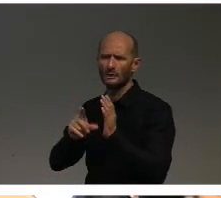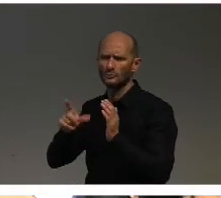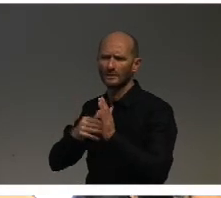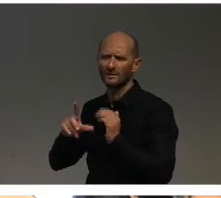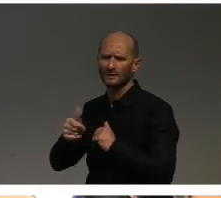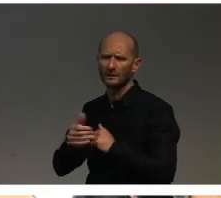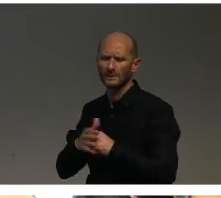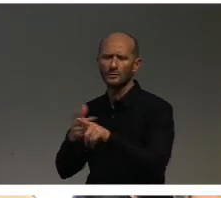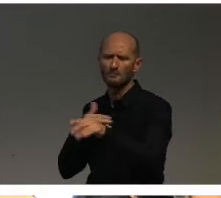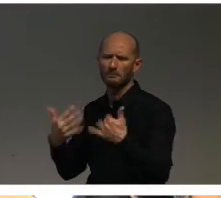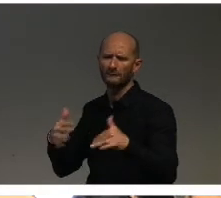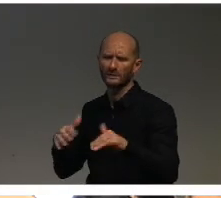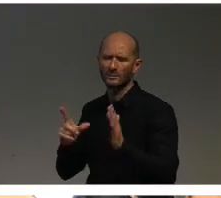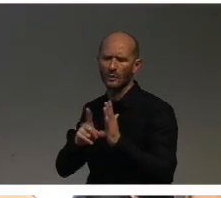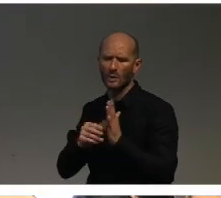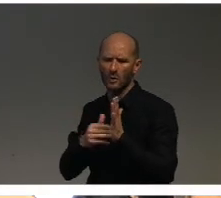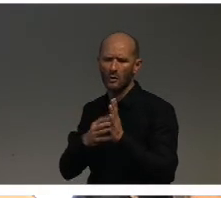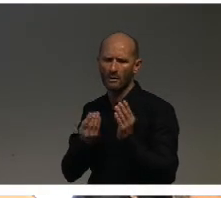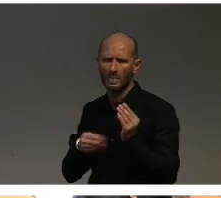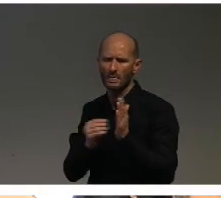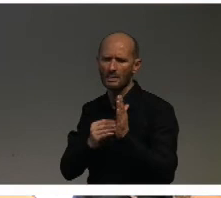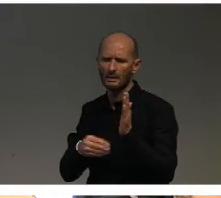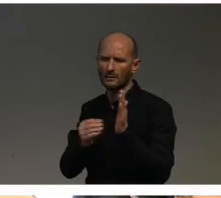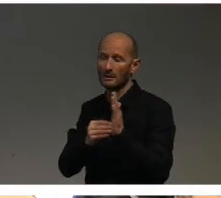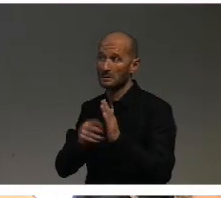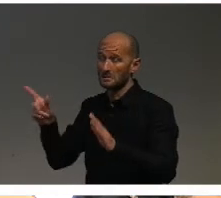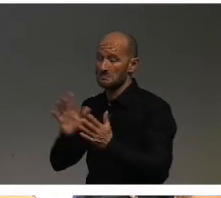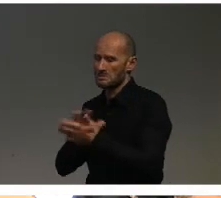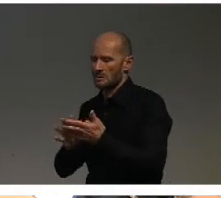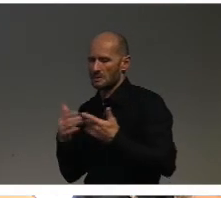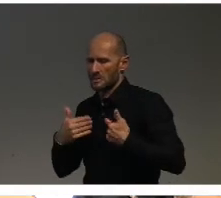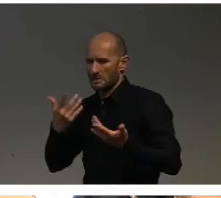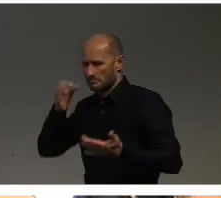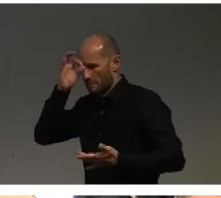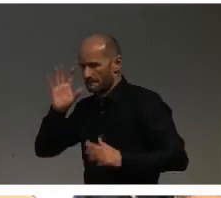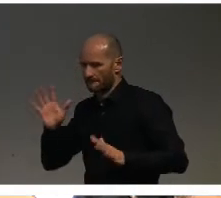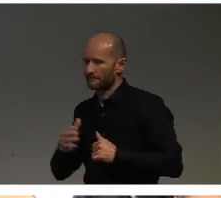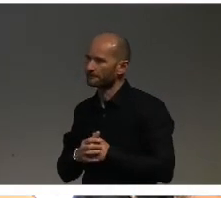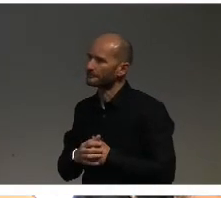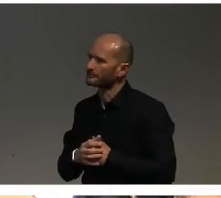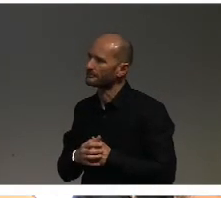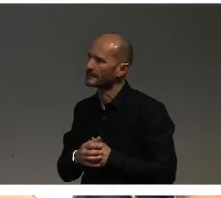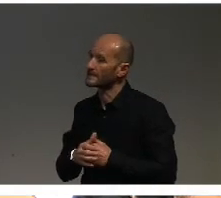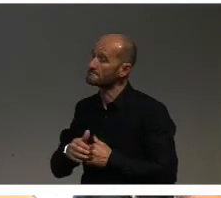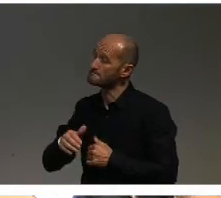y en a encore, ouais. Je suis désolé, mais ça, c'est effectivement pas trop mon domaine. Mais enfin, voilà, je pense que ça fait partie